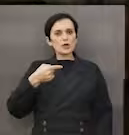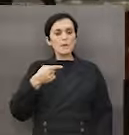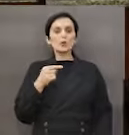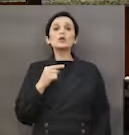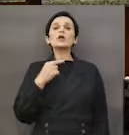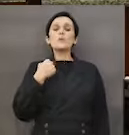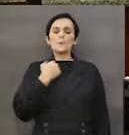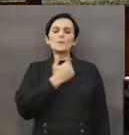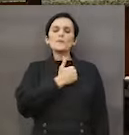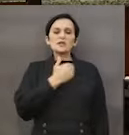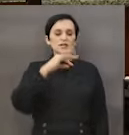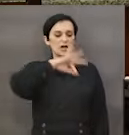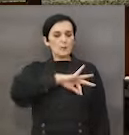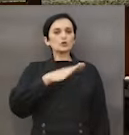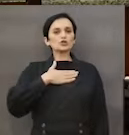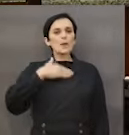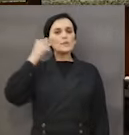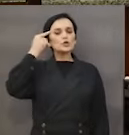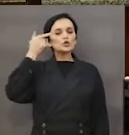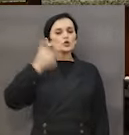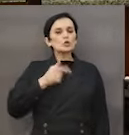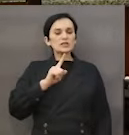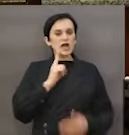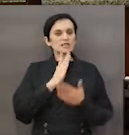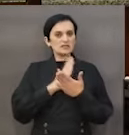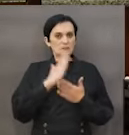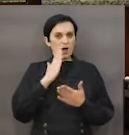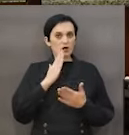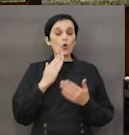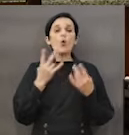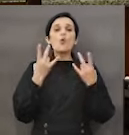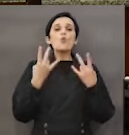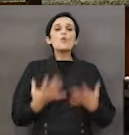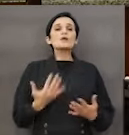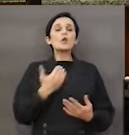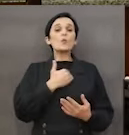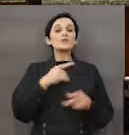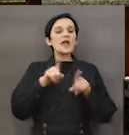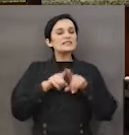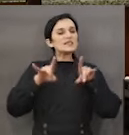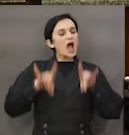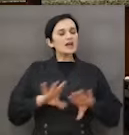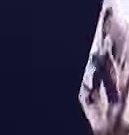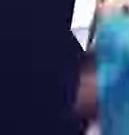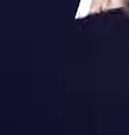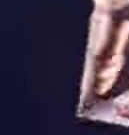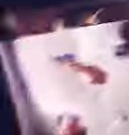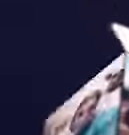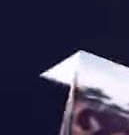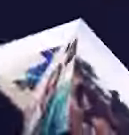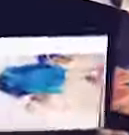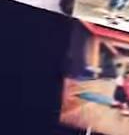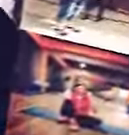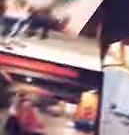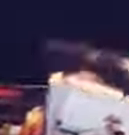გაუწიოს. მინდა რომ რაღაცაში გამოვიყენო ჩემი ცოდნა, რაც მაქვს საკუთარ. უბრალოდ მინდა რომ ესე არ დარჩეს.